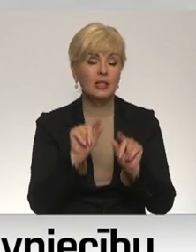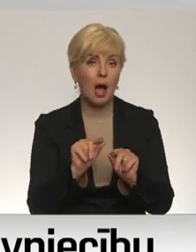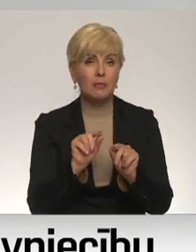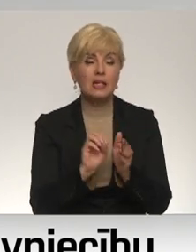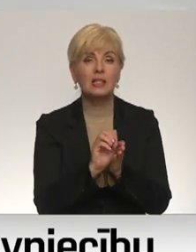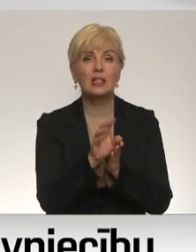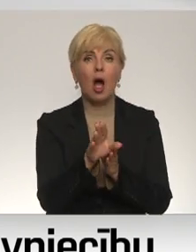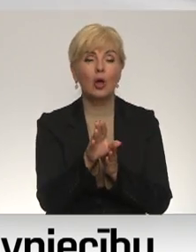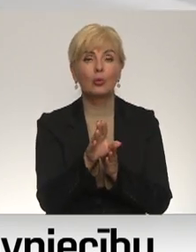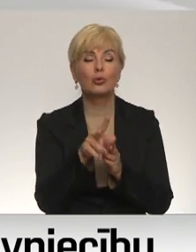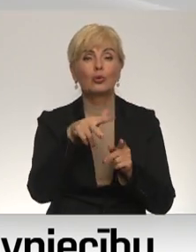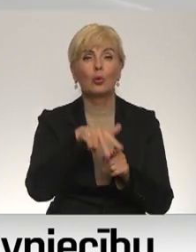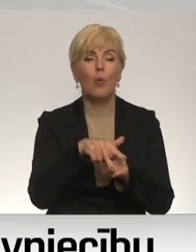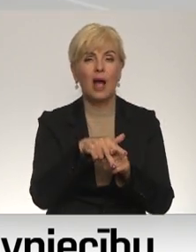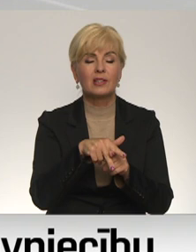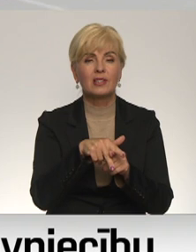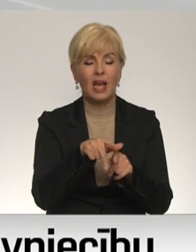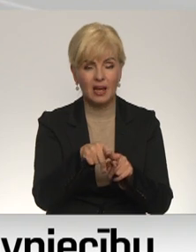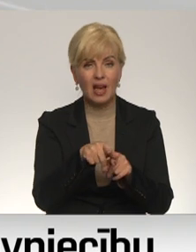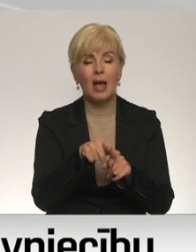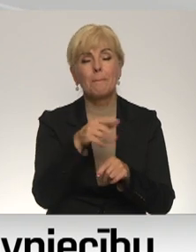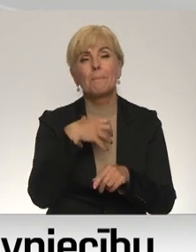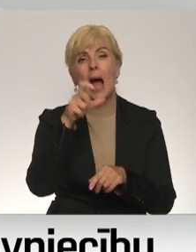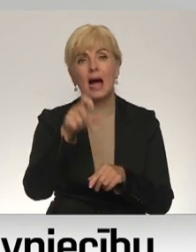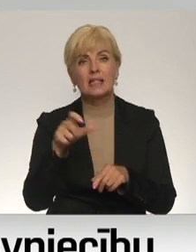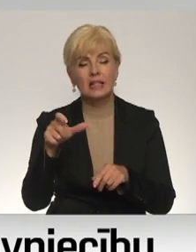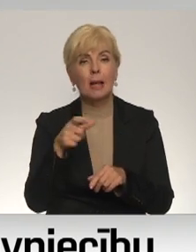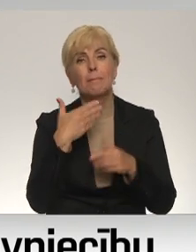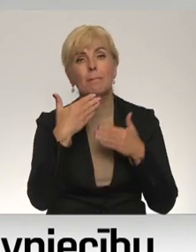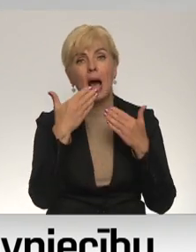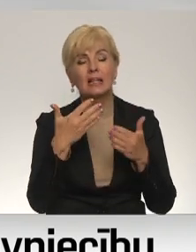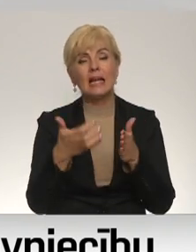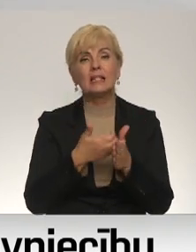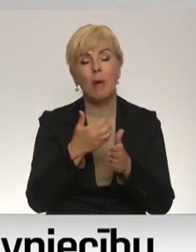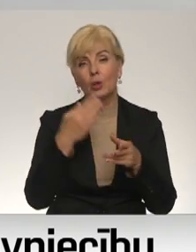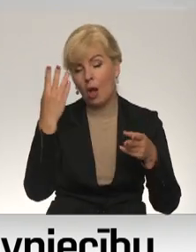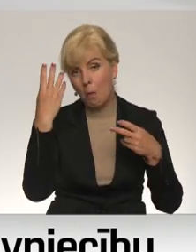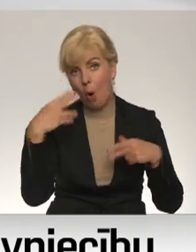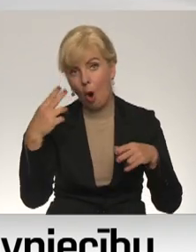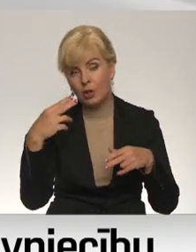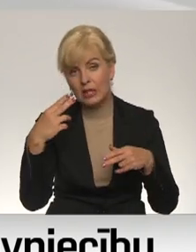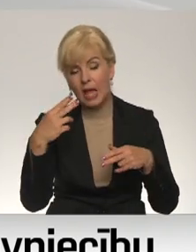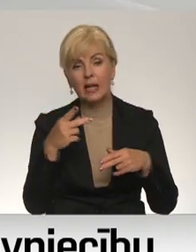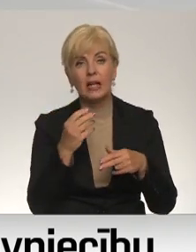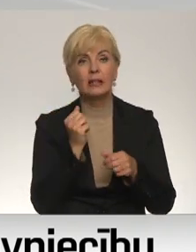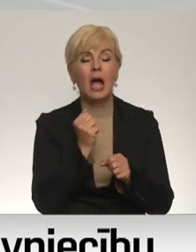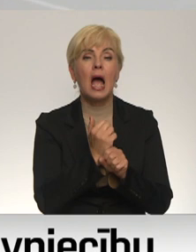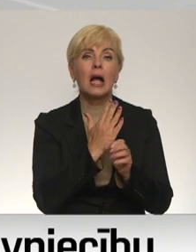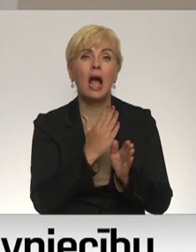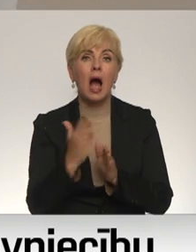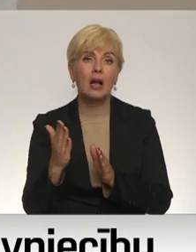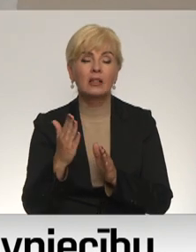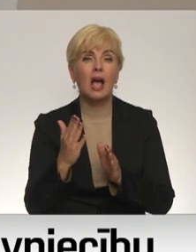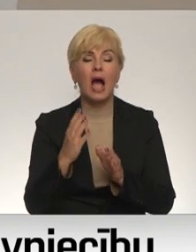saņem pacienti. Tas notiek pateicoties tam, kā tiek izmantot moderni algoritmi, kas šo attēlu